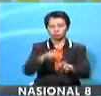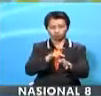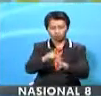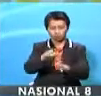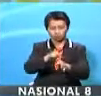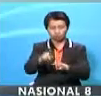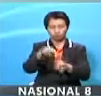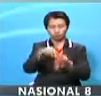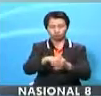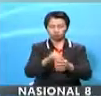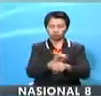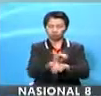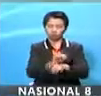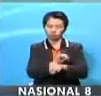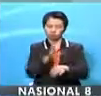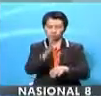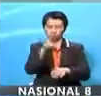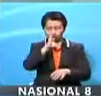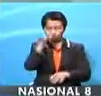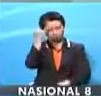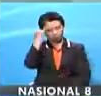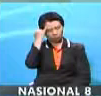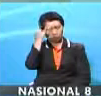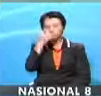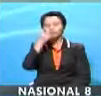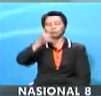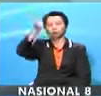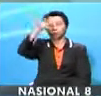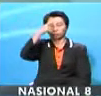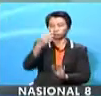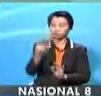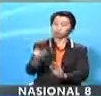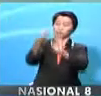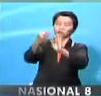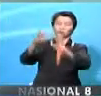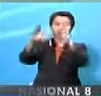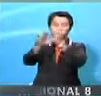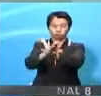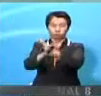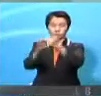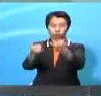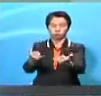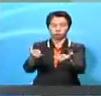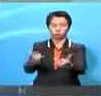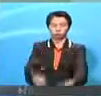pakar-pakar dalam industri akan mencari formula terbaik untuk berhadapan cabaran semasa.